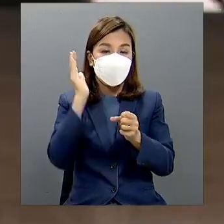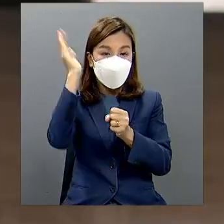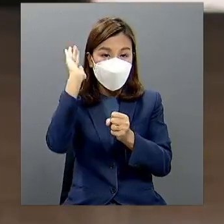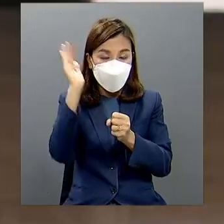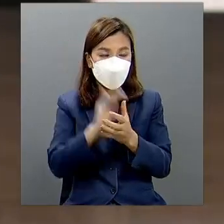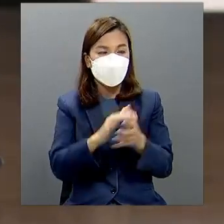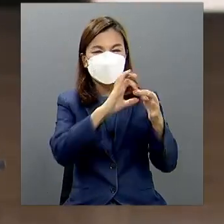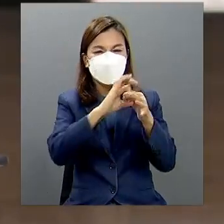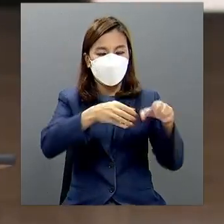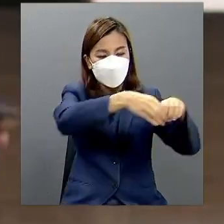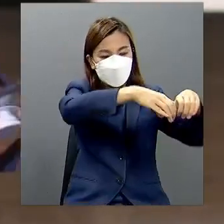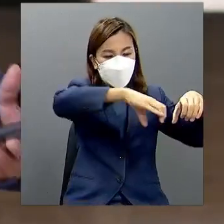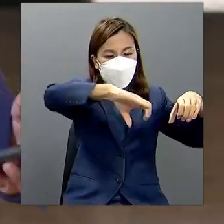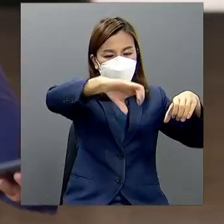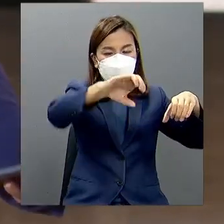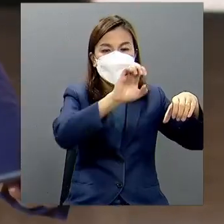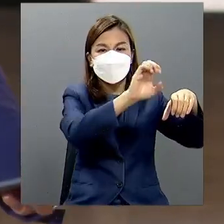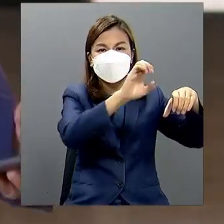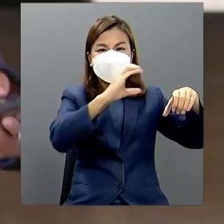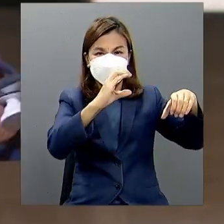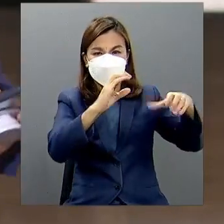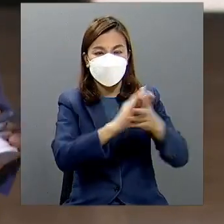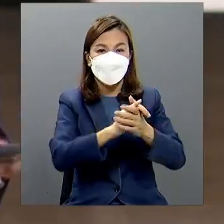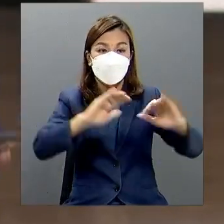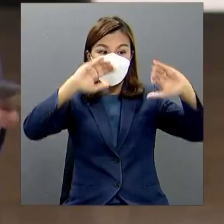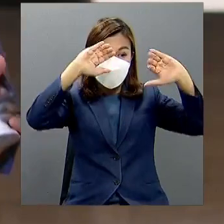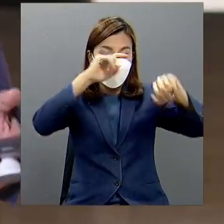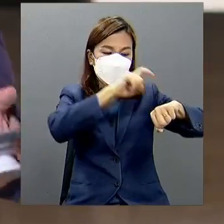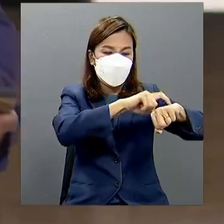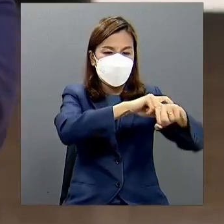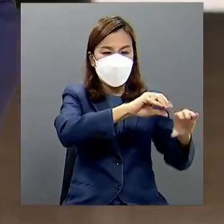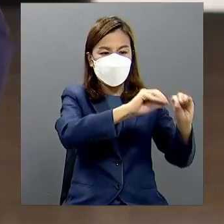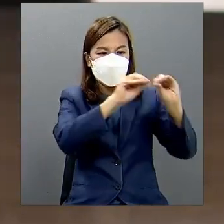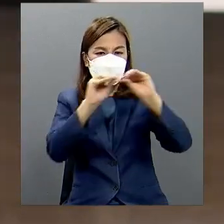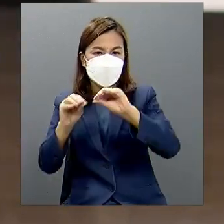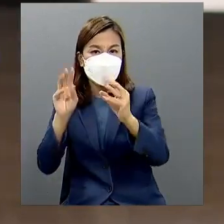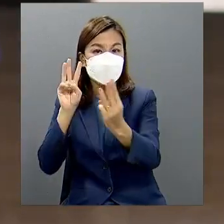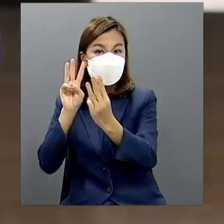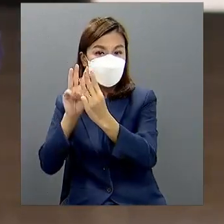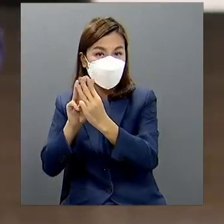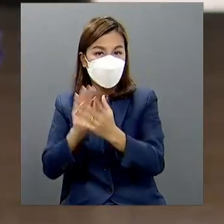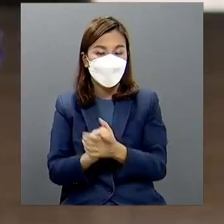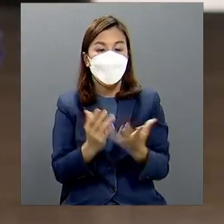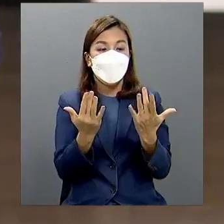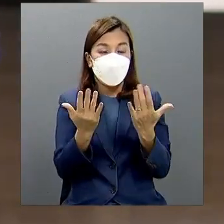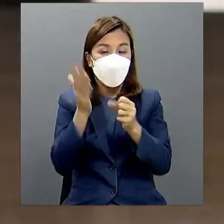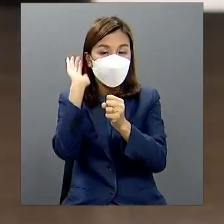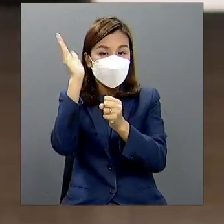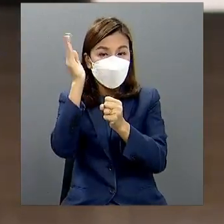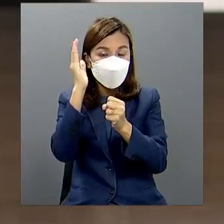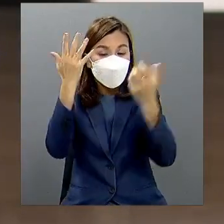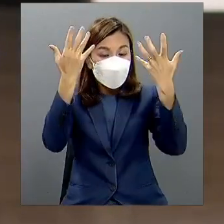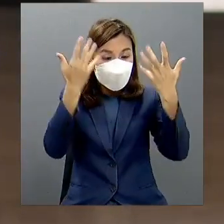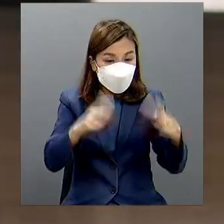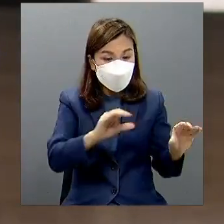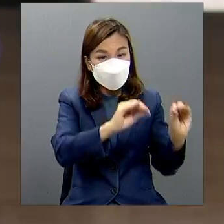ำ EEC นี้ที่รัฐบาลมีการเลื่อนการเซ็นสัญญาออกไปจะเลื่อนไปหลังจากการอภิปรายหรือไม่ค่ะแต่ก็มีข้อมูลนะคะว่า